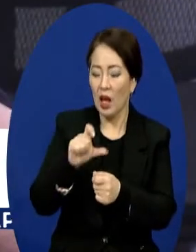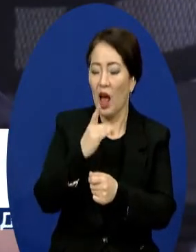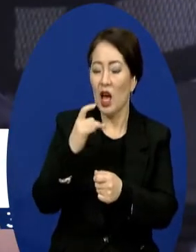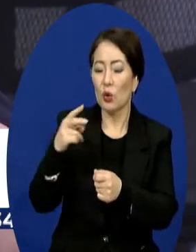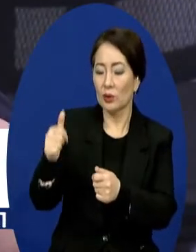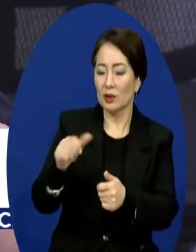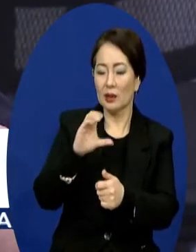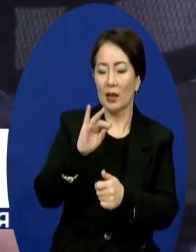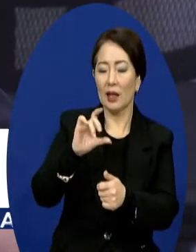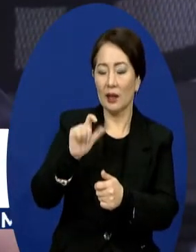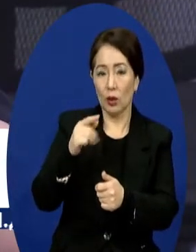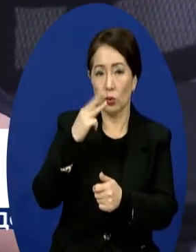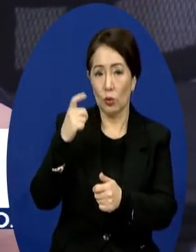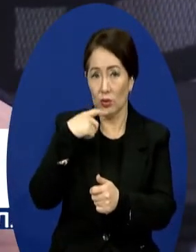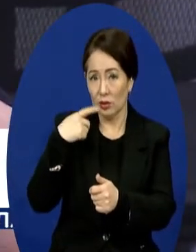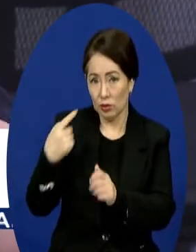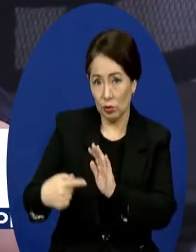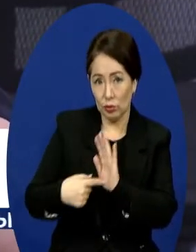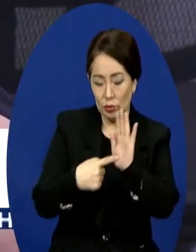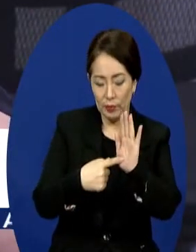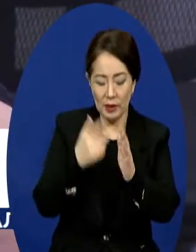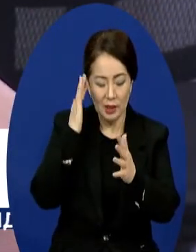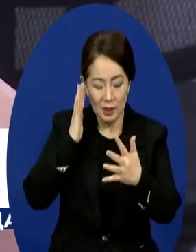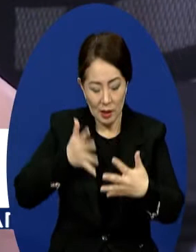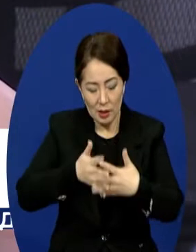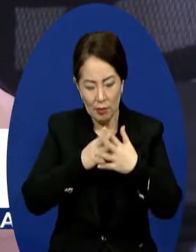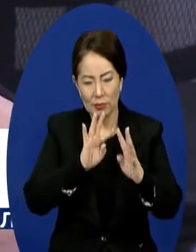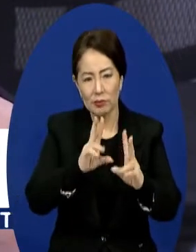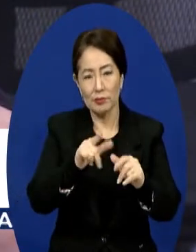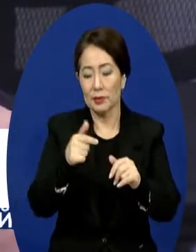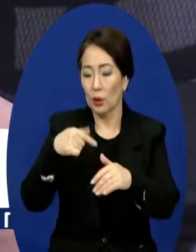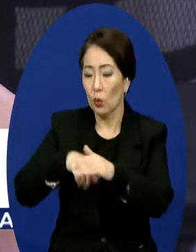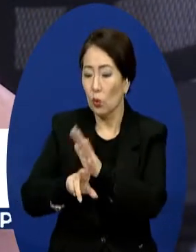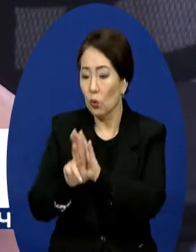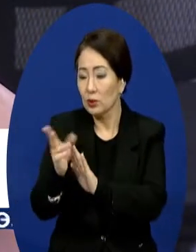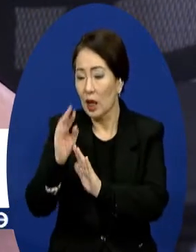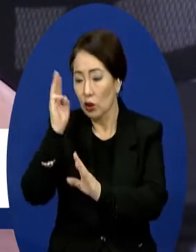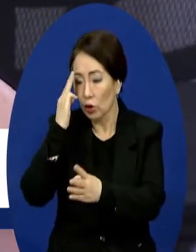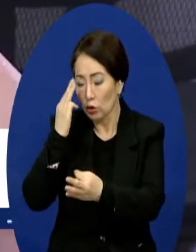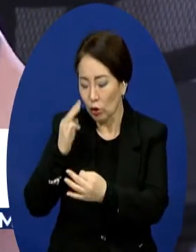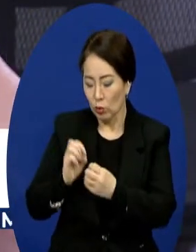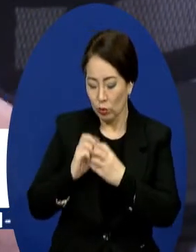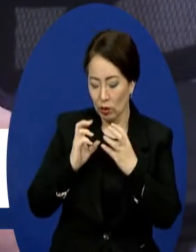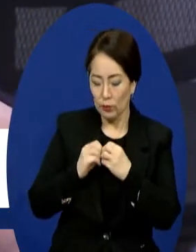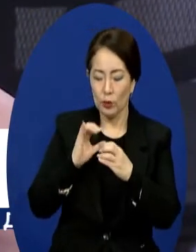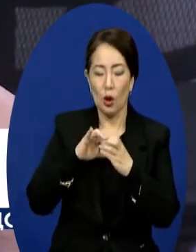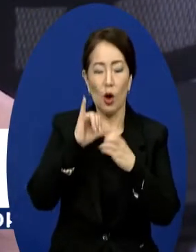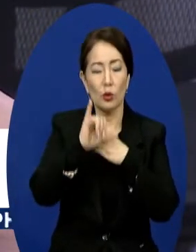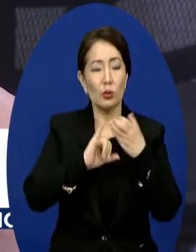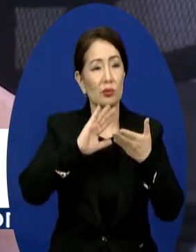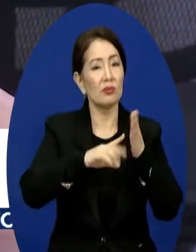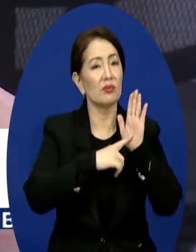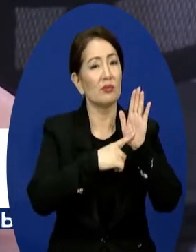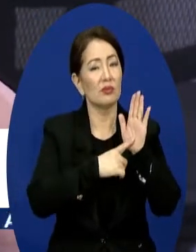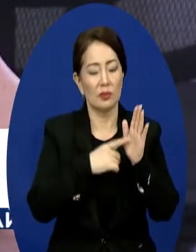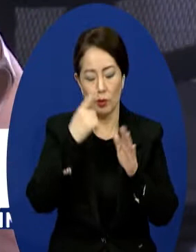сарлагийн түүхийг хилж өгдөг. Энэ системийг цаашид улам сайжруулж, гарал үүсэл тодорхой бүтээгдэхүүнийг олон улсад экспортлоход